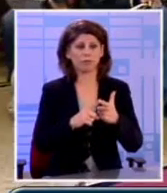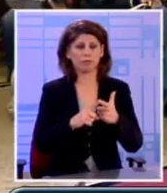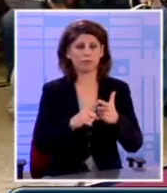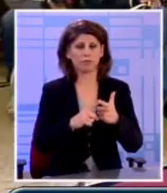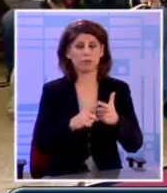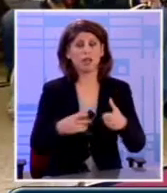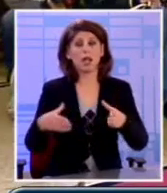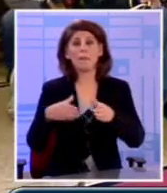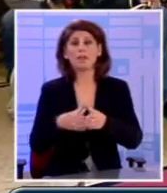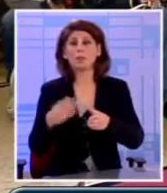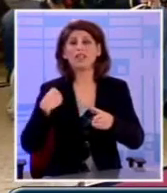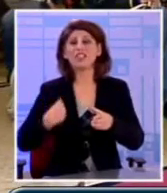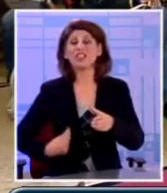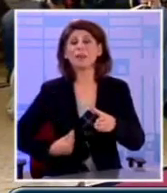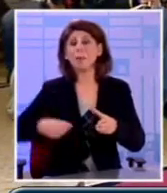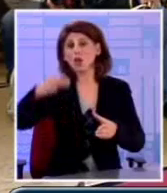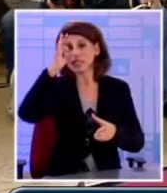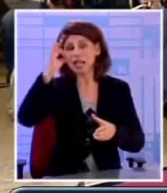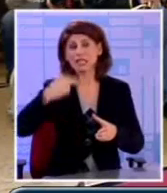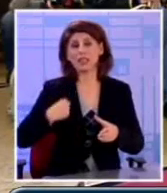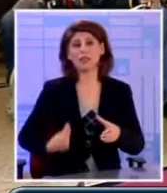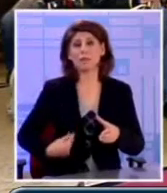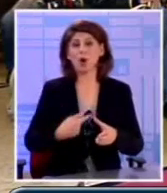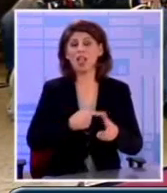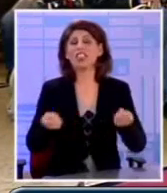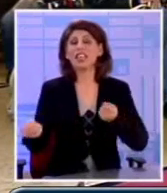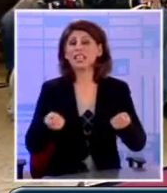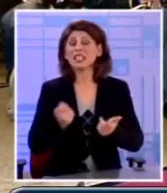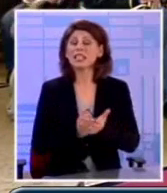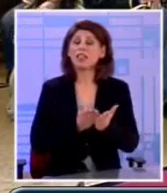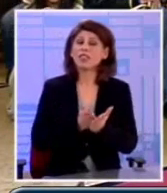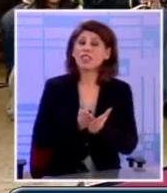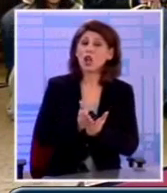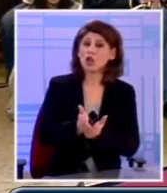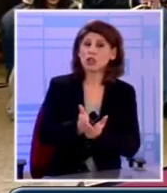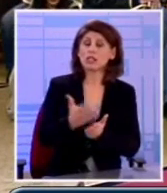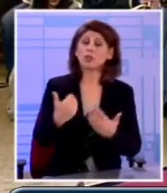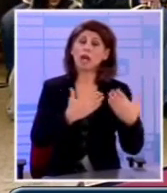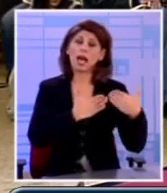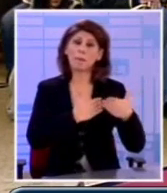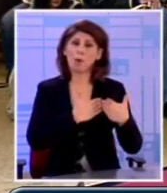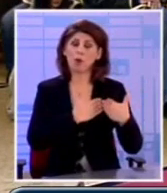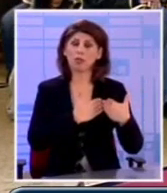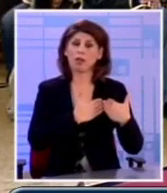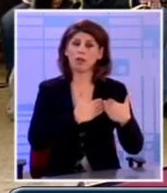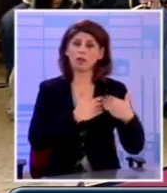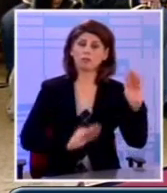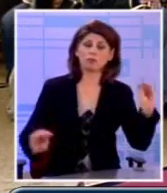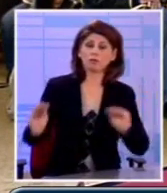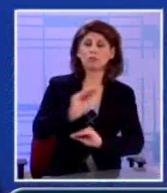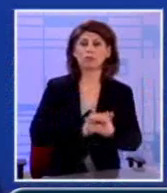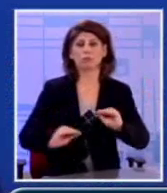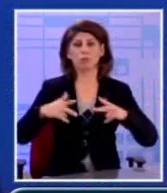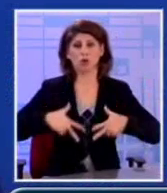η Επιτροπή Δημόσιας Τάξης, Δημόσιας Διοίκησης και Δικαιοσύνης, που είναι αρμόδια και για την ανασυγκρότηση